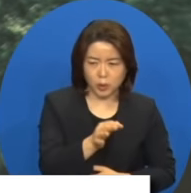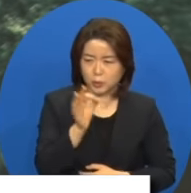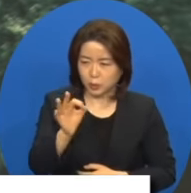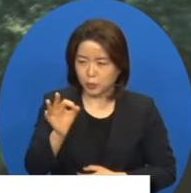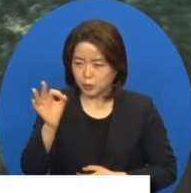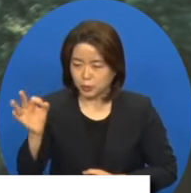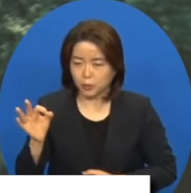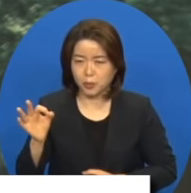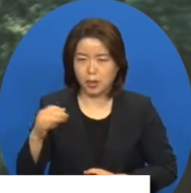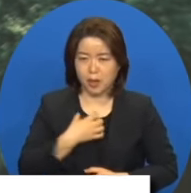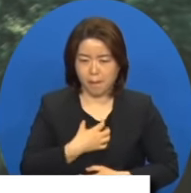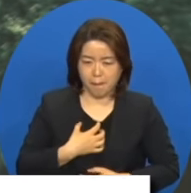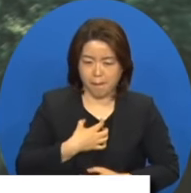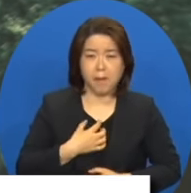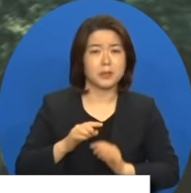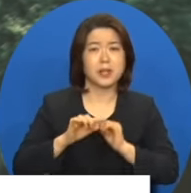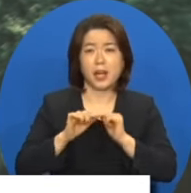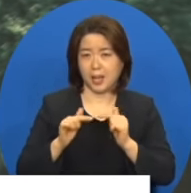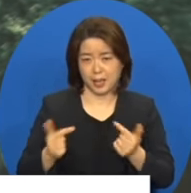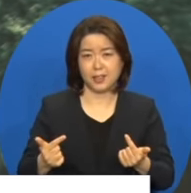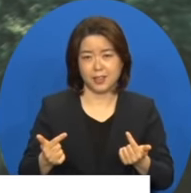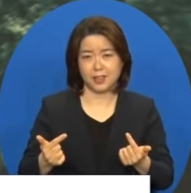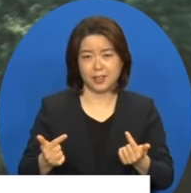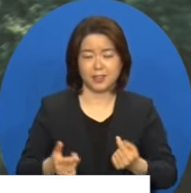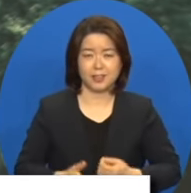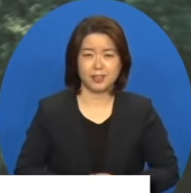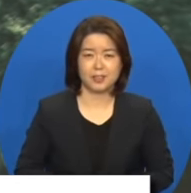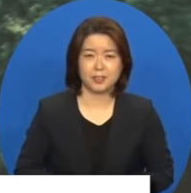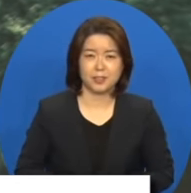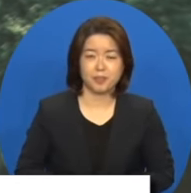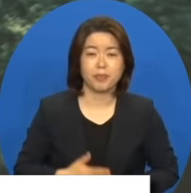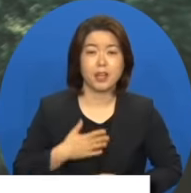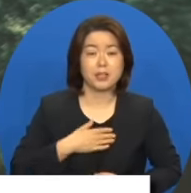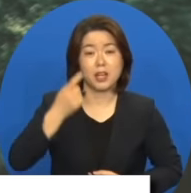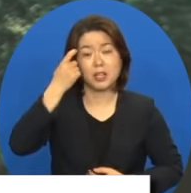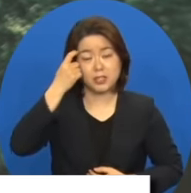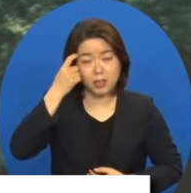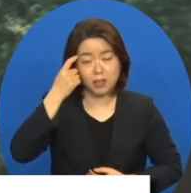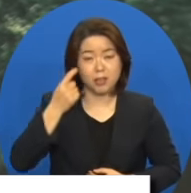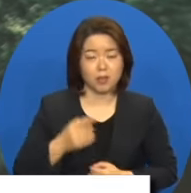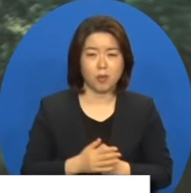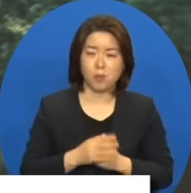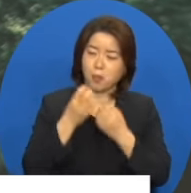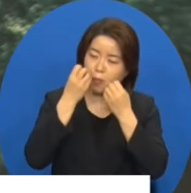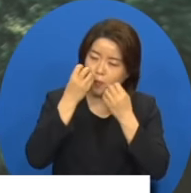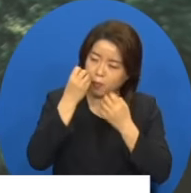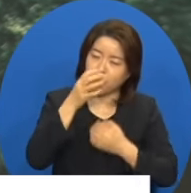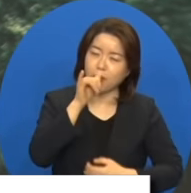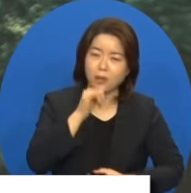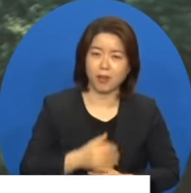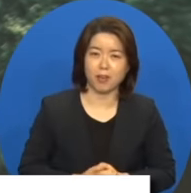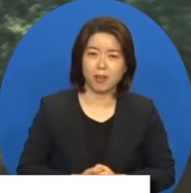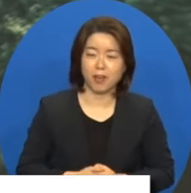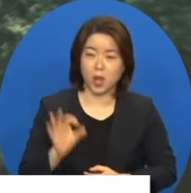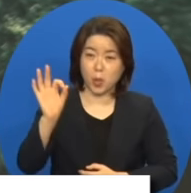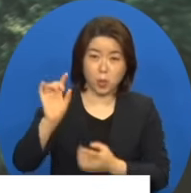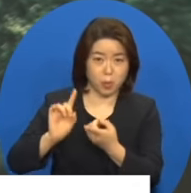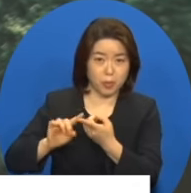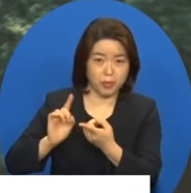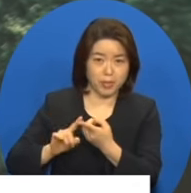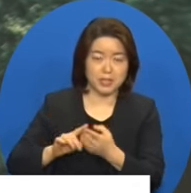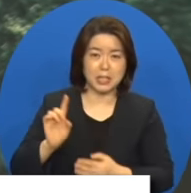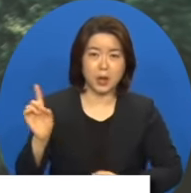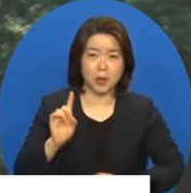연연하지 않은 그런 삶을 살았다는 겁니다. 제가 생각하기도 참 신기했습니다. 돈에 대해서